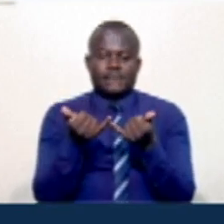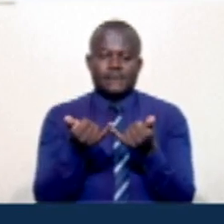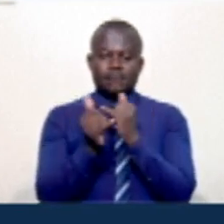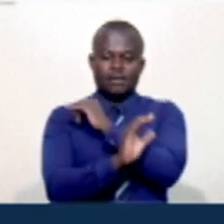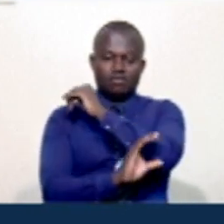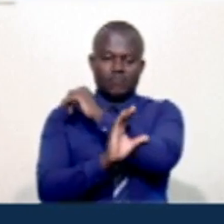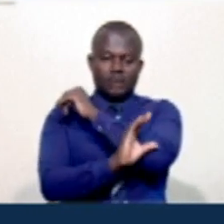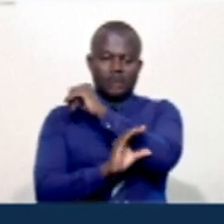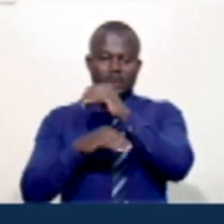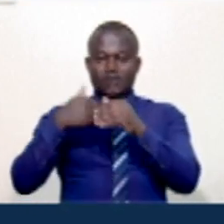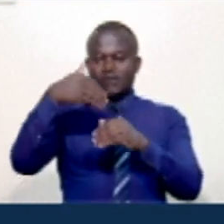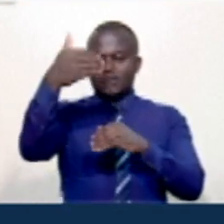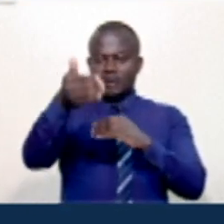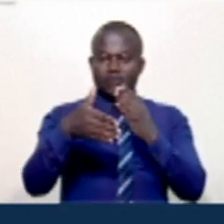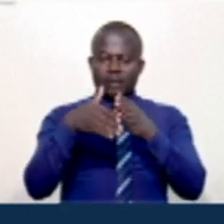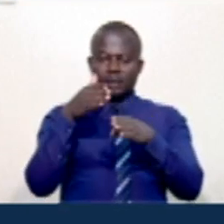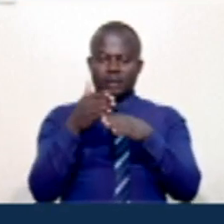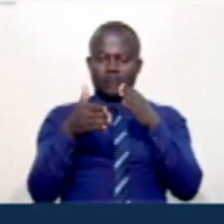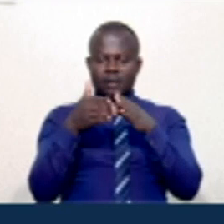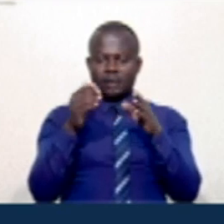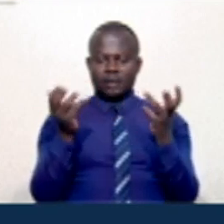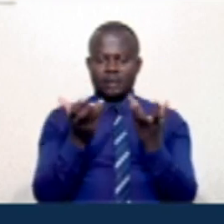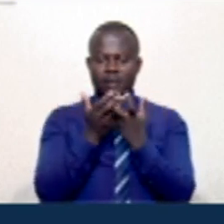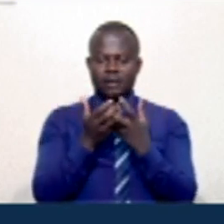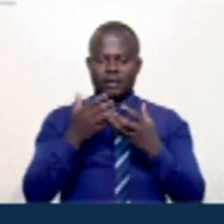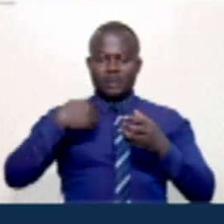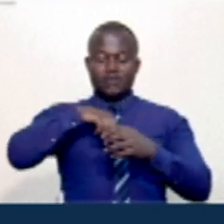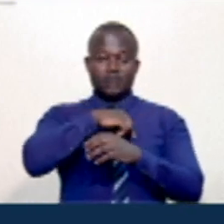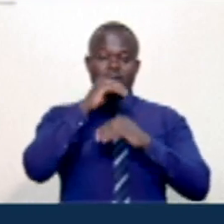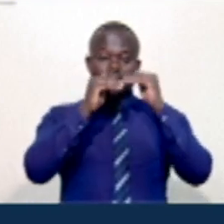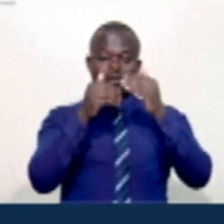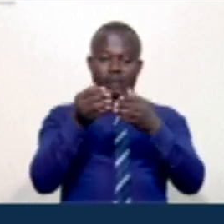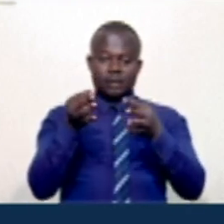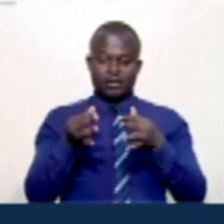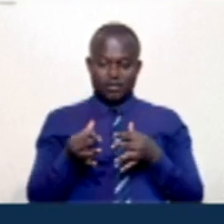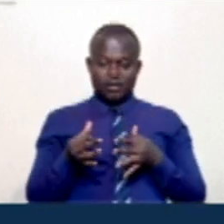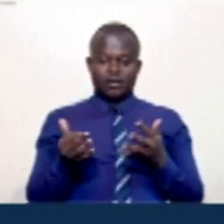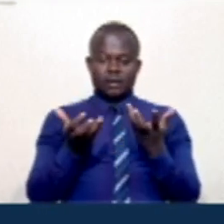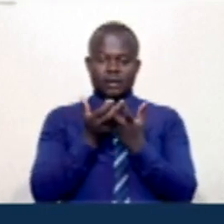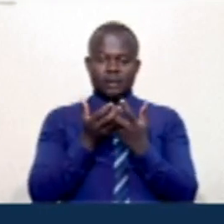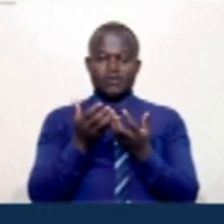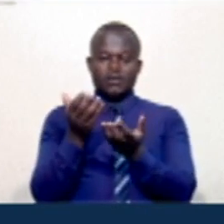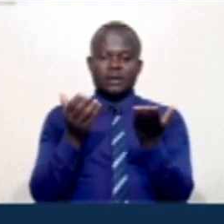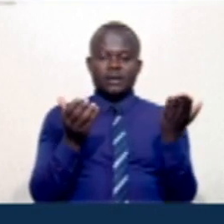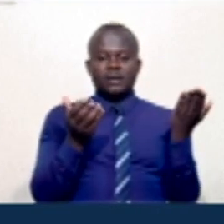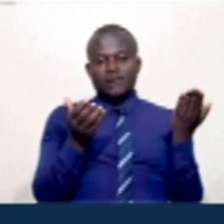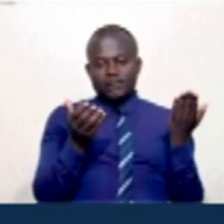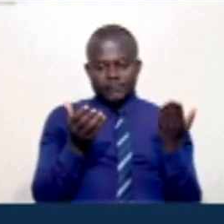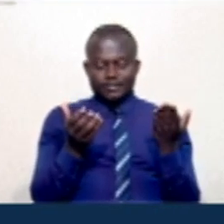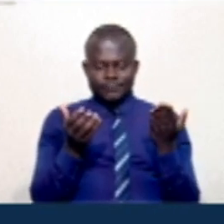igihugu uko kiba kimeze mu bijyanye na n'urwego rw'imari bijyanye